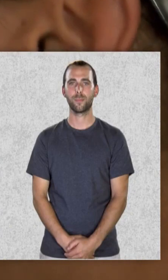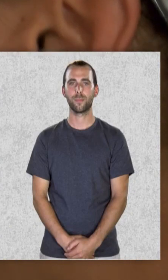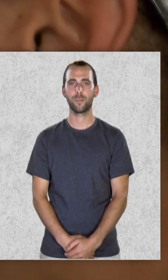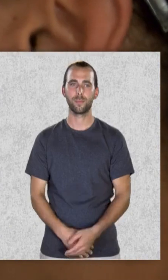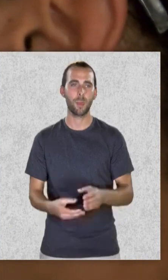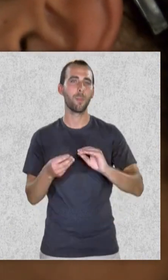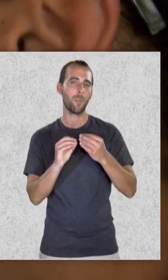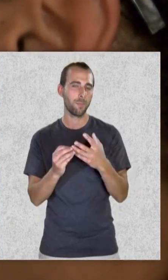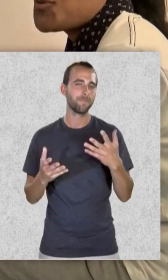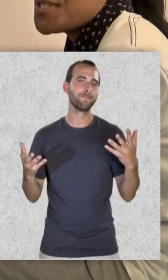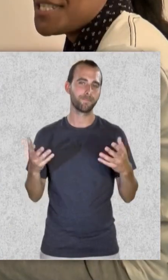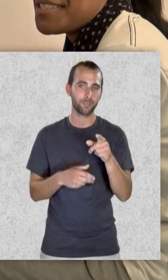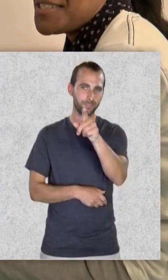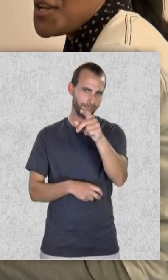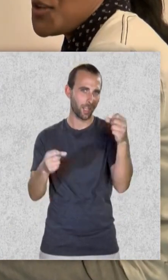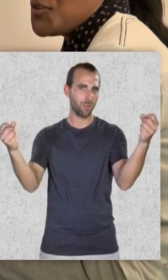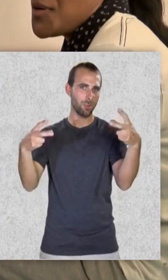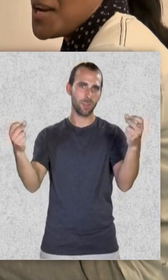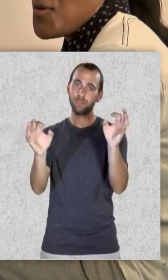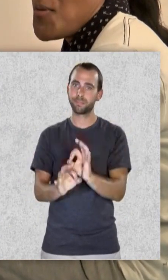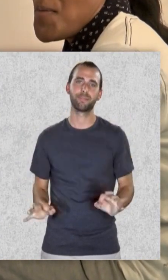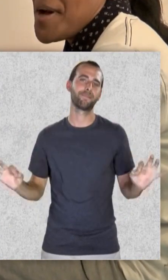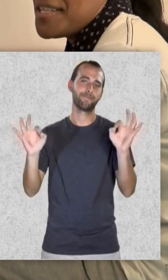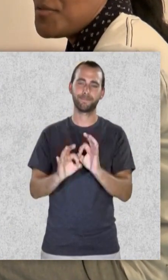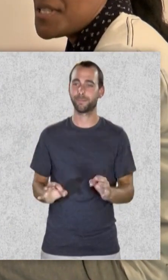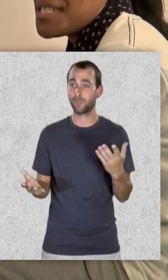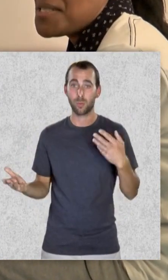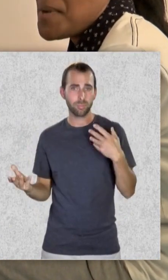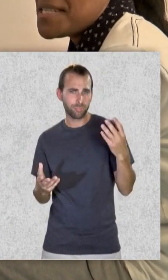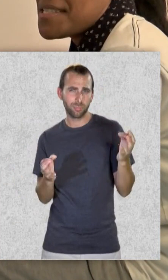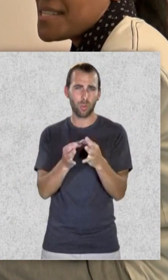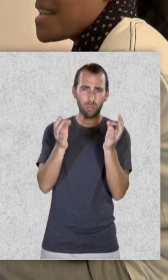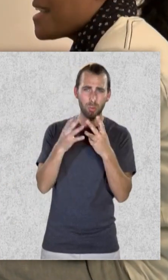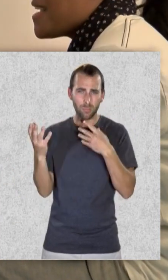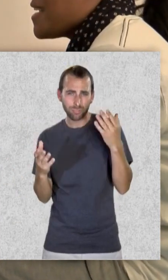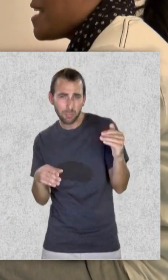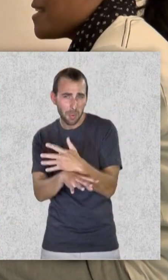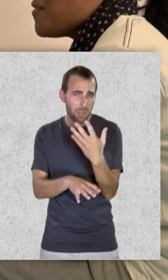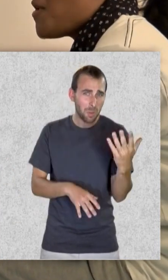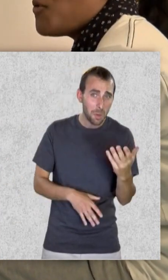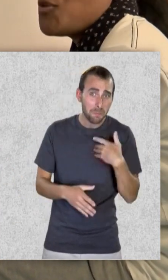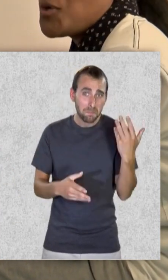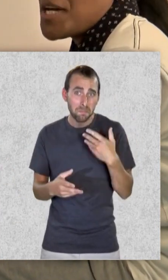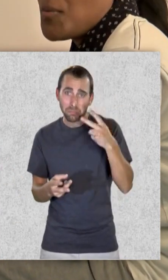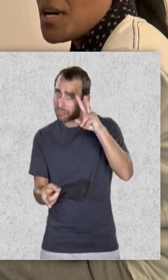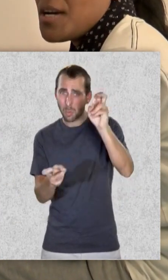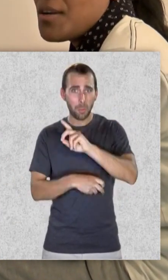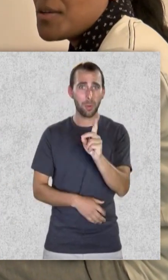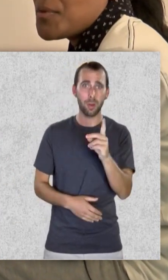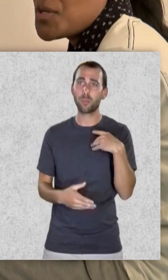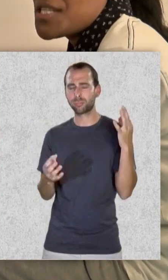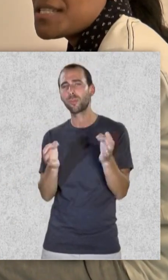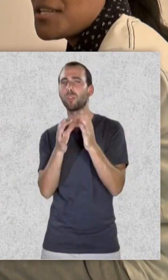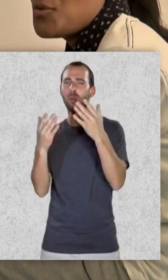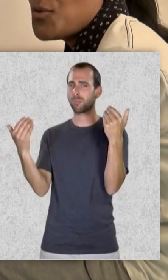Le souci, c'est qu'il n'y a pas de sous-titres. Donc, elle ne comprend pas des fois ce qui se passe. Et des fois, elle me demande à moi,